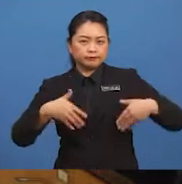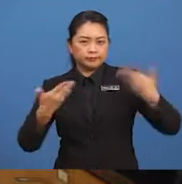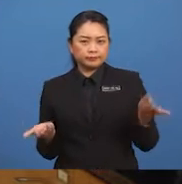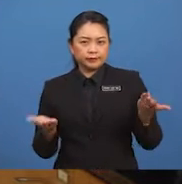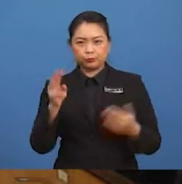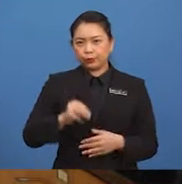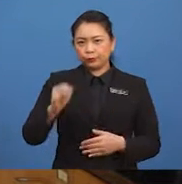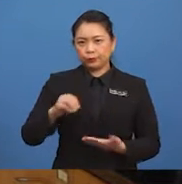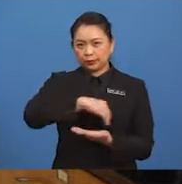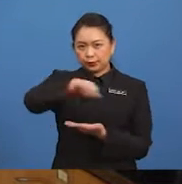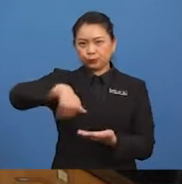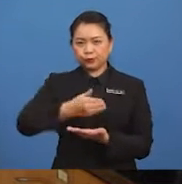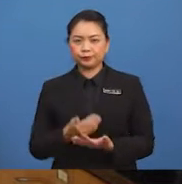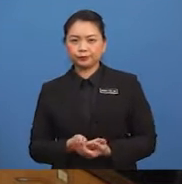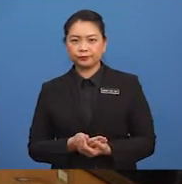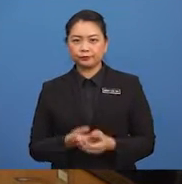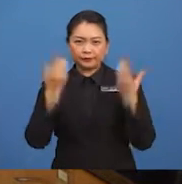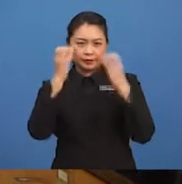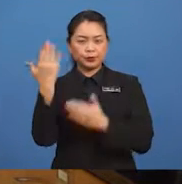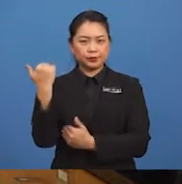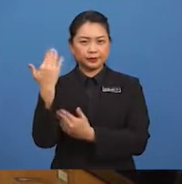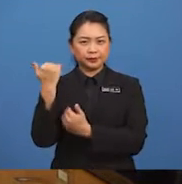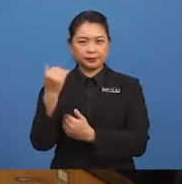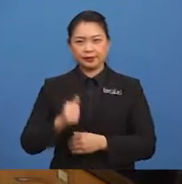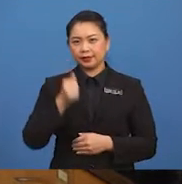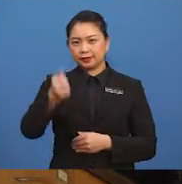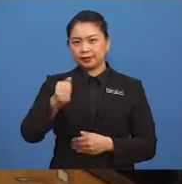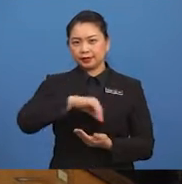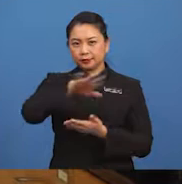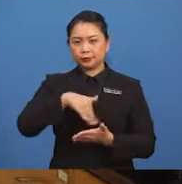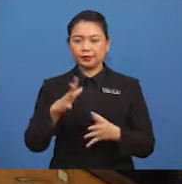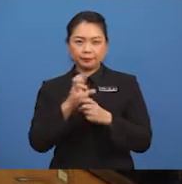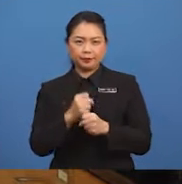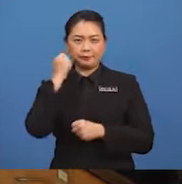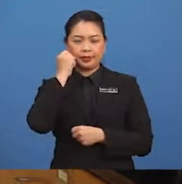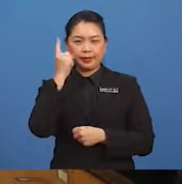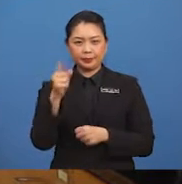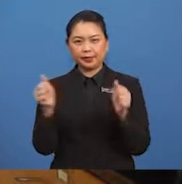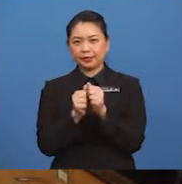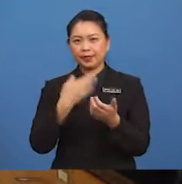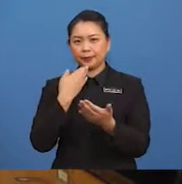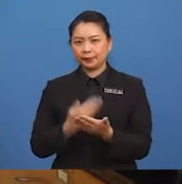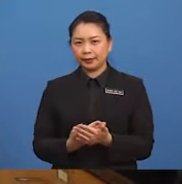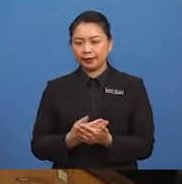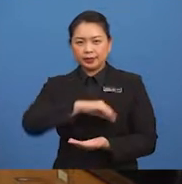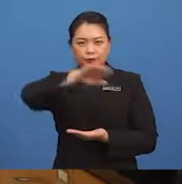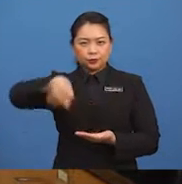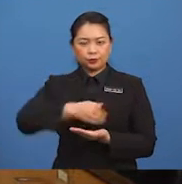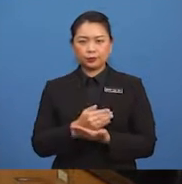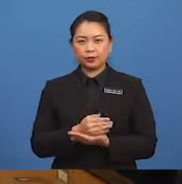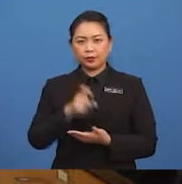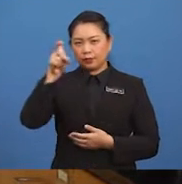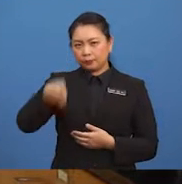Bagaimana murid-murid semua? Cikgu harap anda semua dapat memahami dengan baik